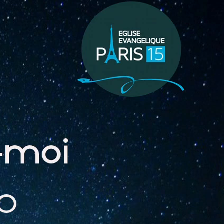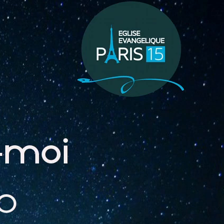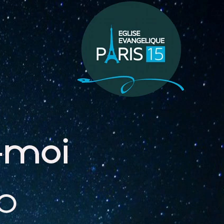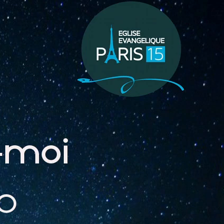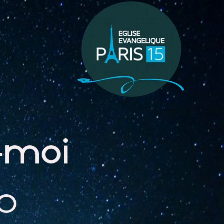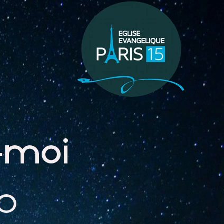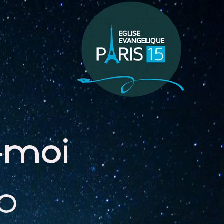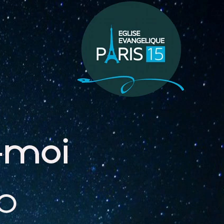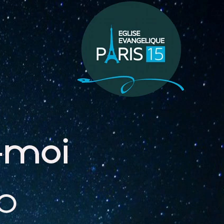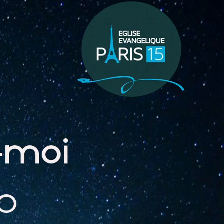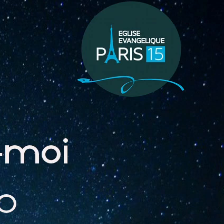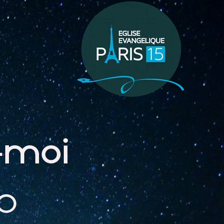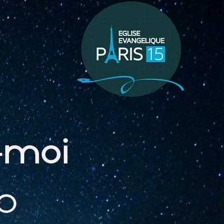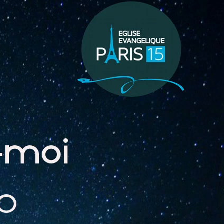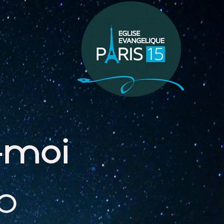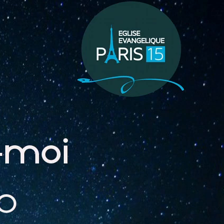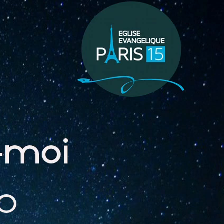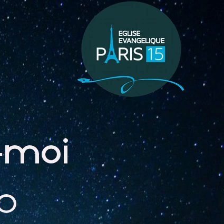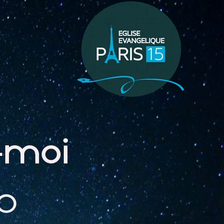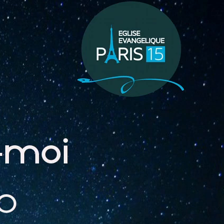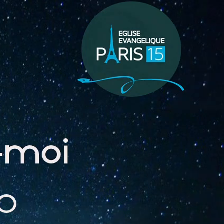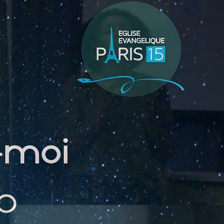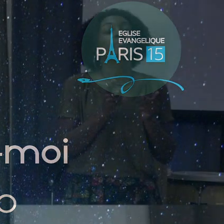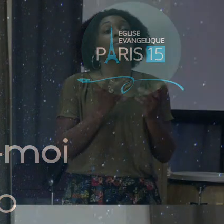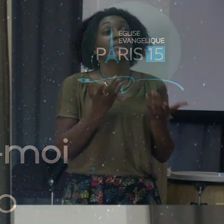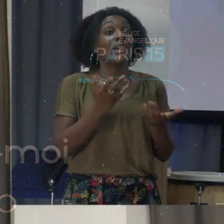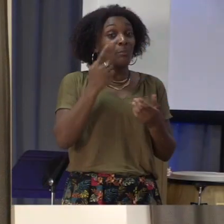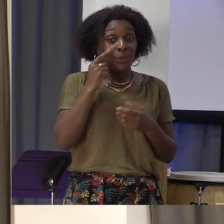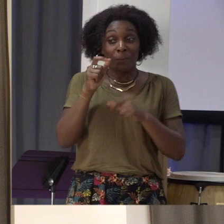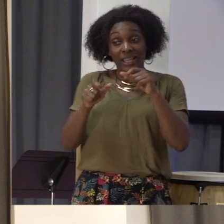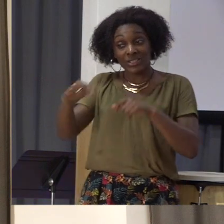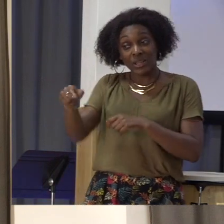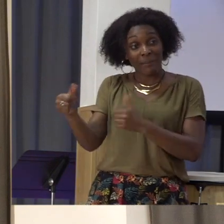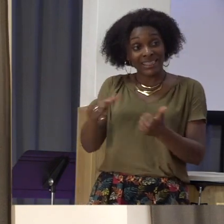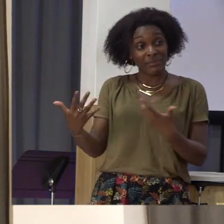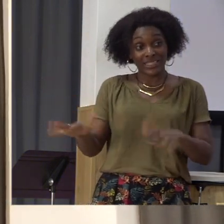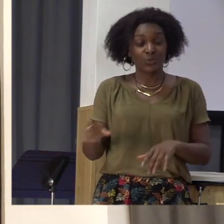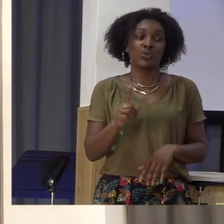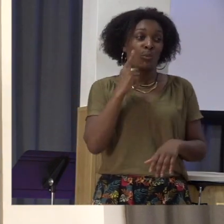Dieu, en tout cas espérer m'adresser, pas qu'aux baptisés, mais à toute l'Église,